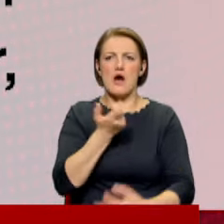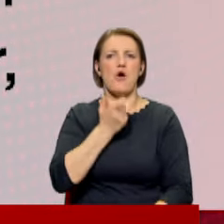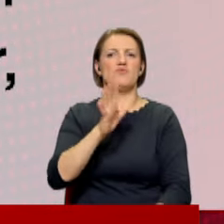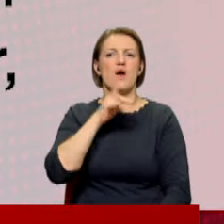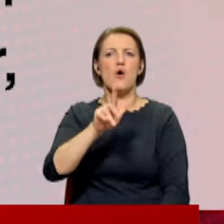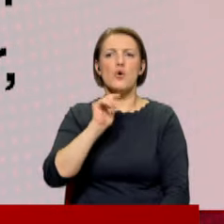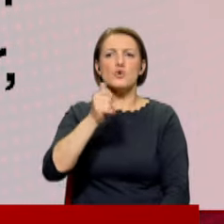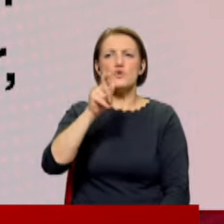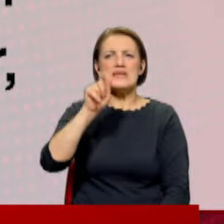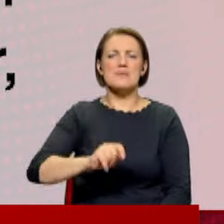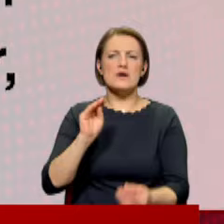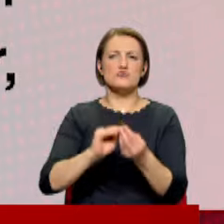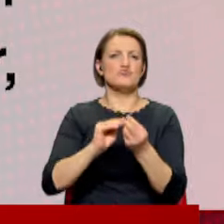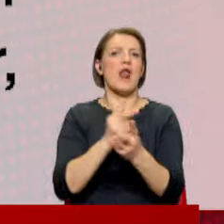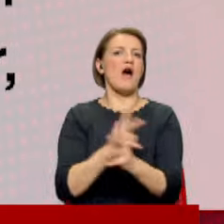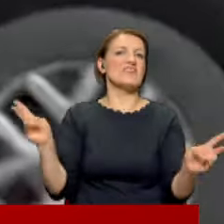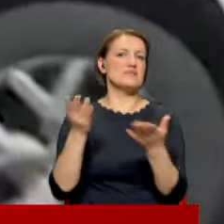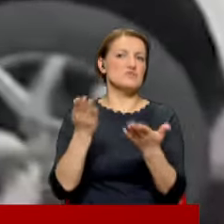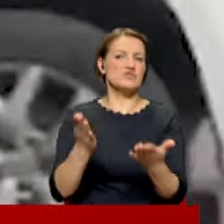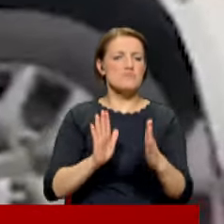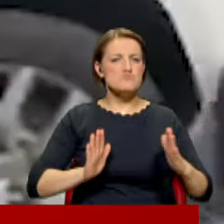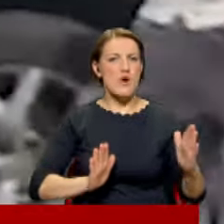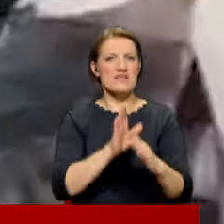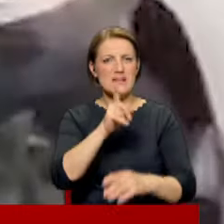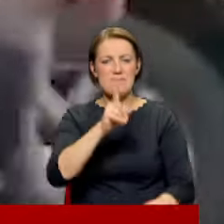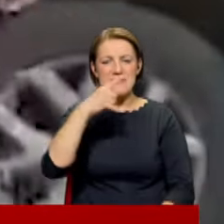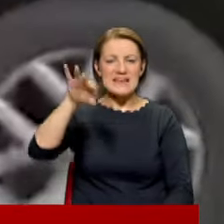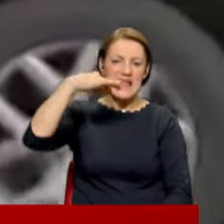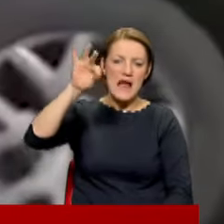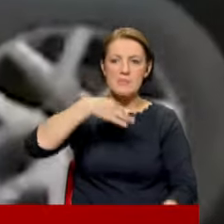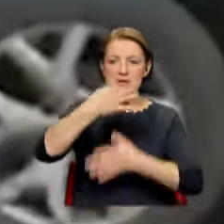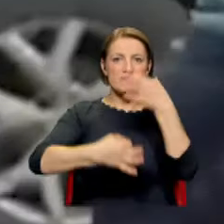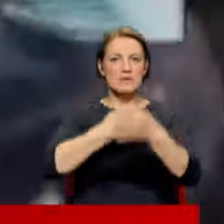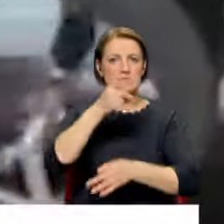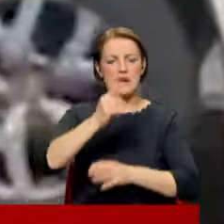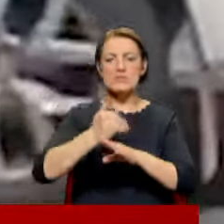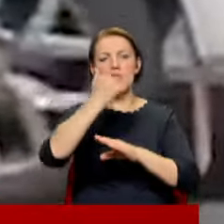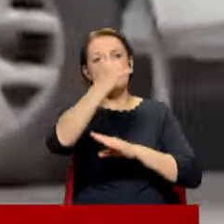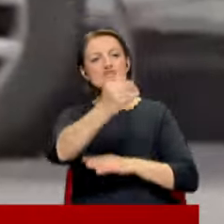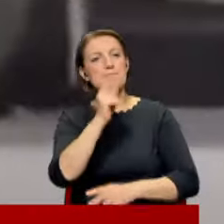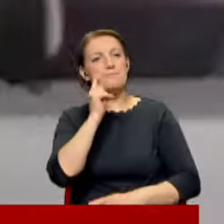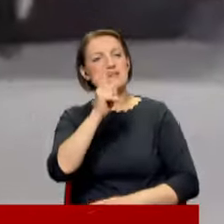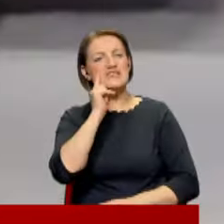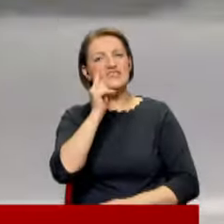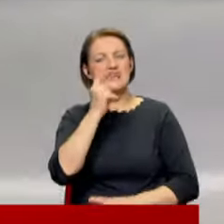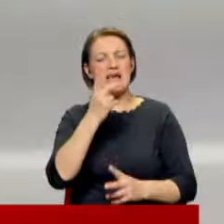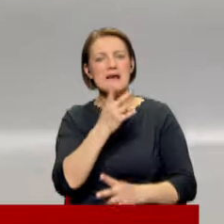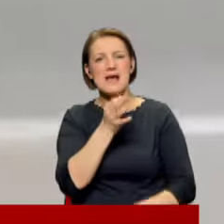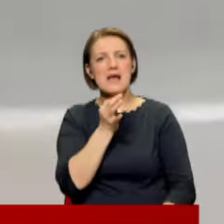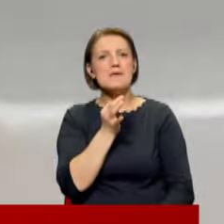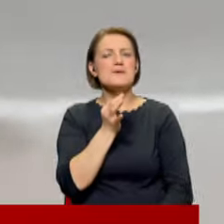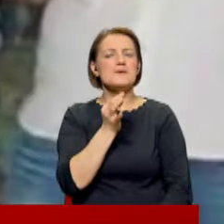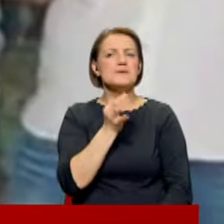var. O gün işlenen suçlar affedilmiştir. Muhalefetin bir tanem ifadesiyle dışarıdaki birine mesaj veriyor dediği Ayhan